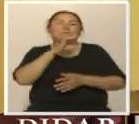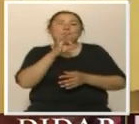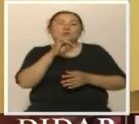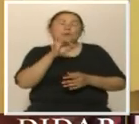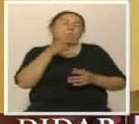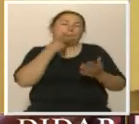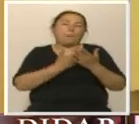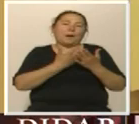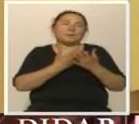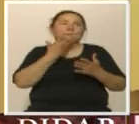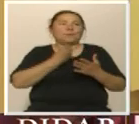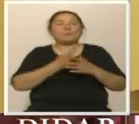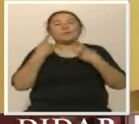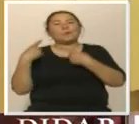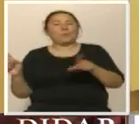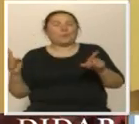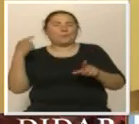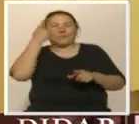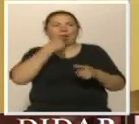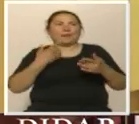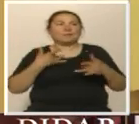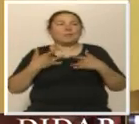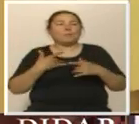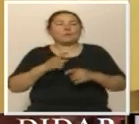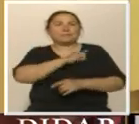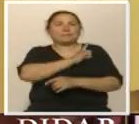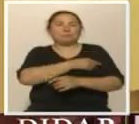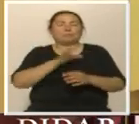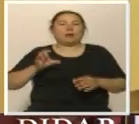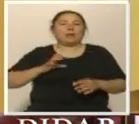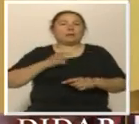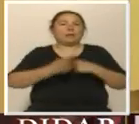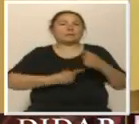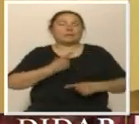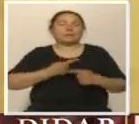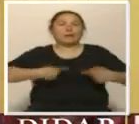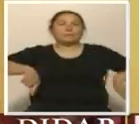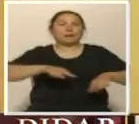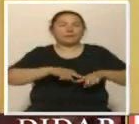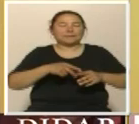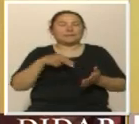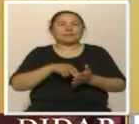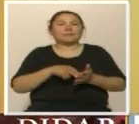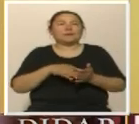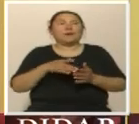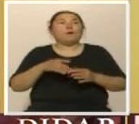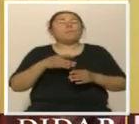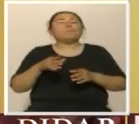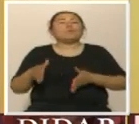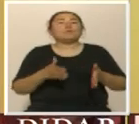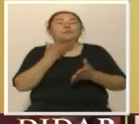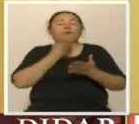предстанет перед зрителями в своем ином пуа он станет могущественным и богатым наследником компании становясь на путь своего отца